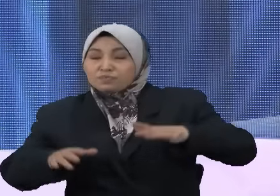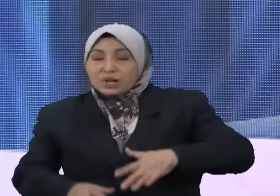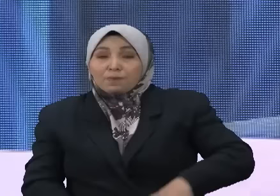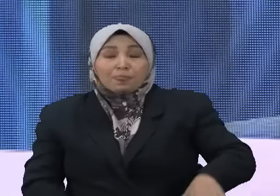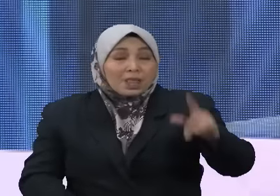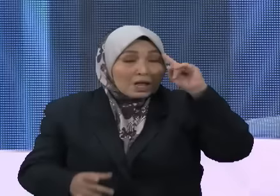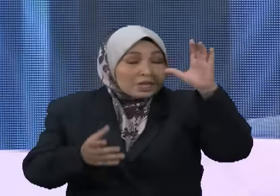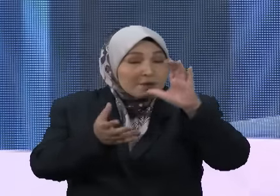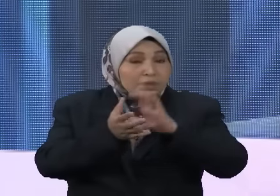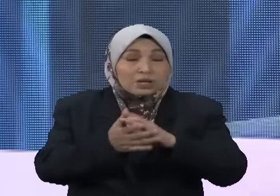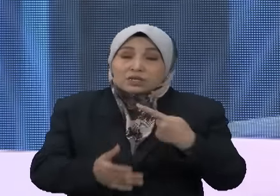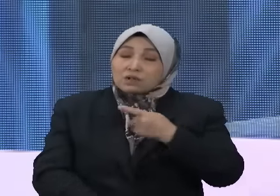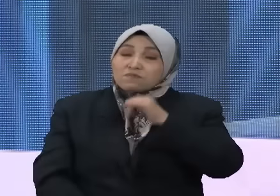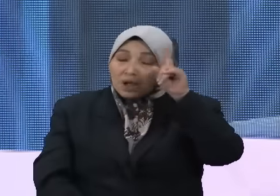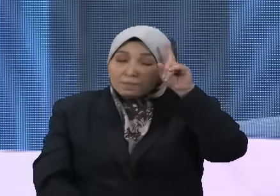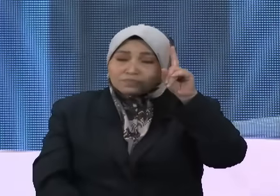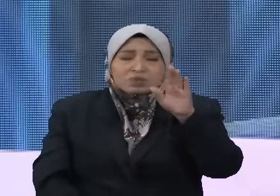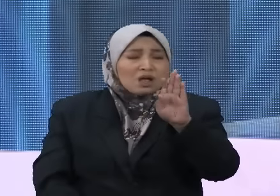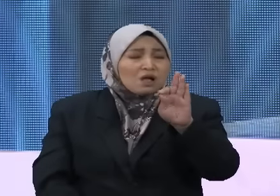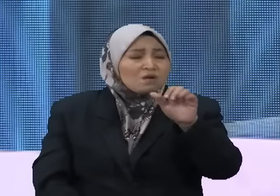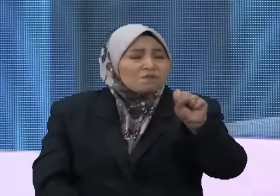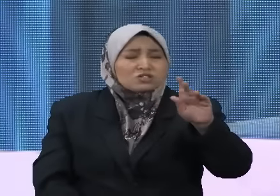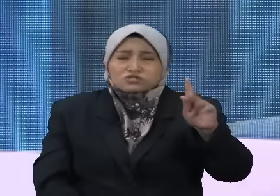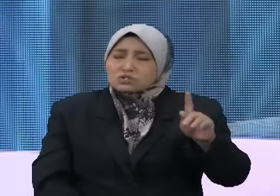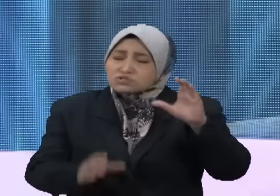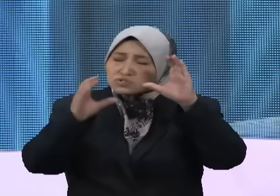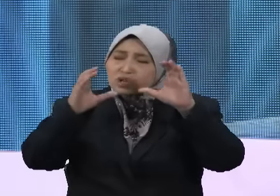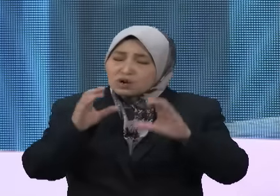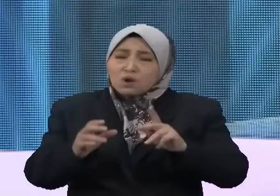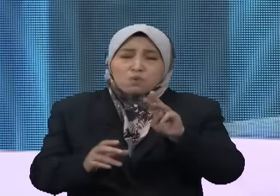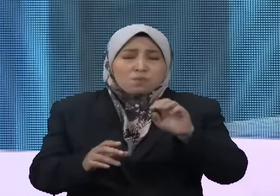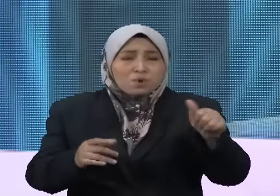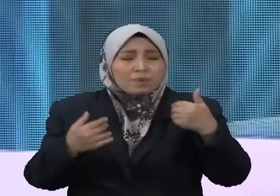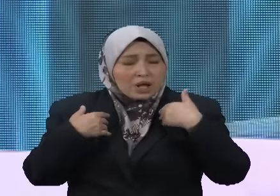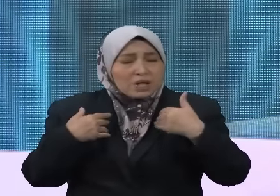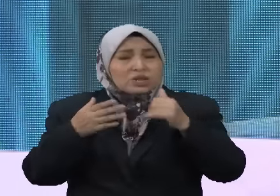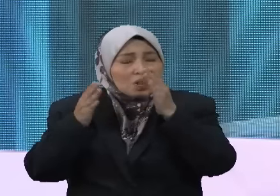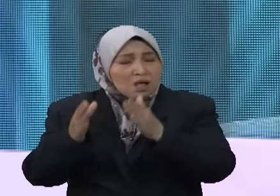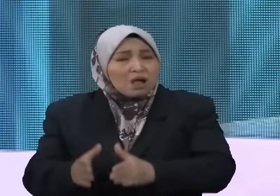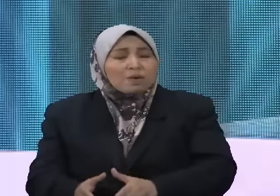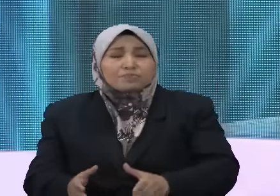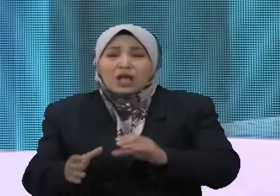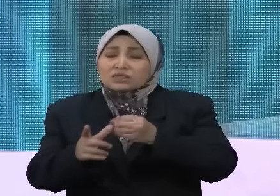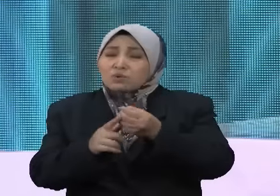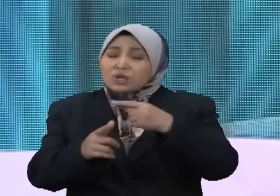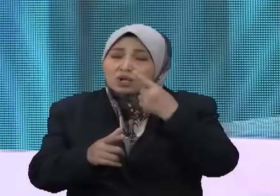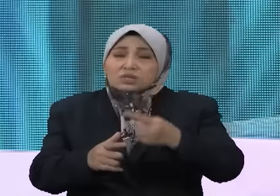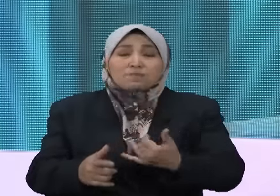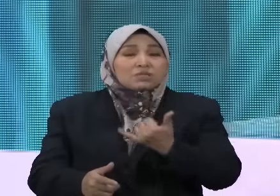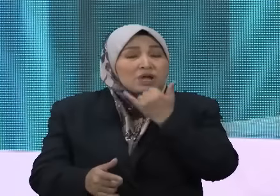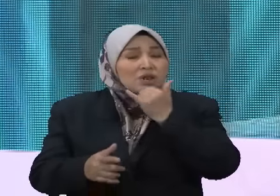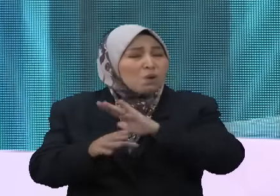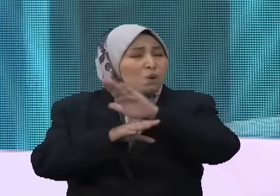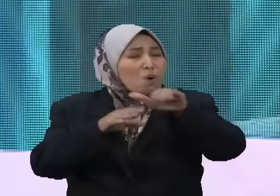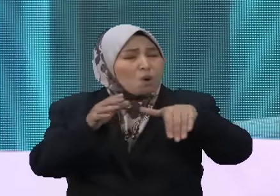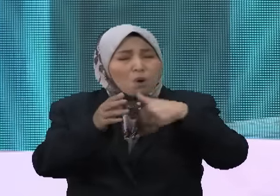akidah kufur ni kita kita faham fasik ni sebenarnya secara umum adalah kita kata aluruju taah ataupun dia kata menyalahi segala